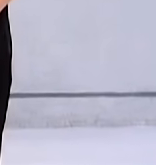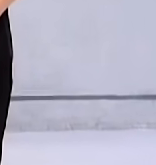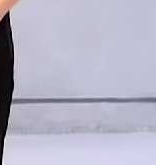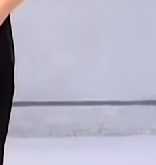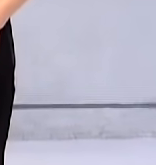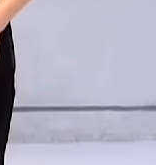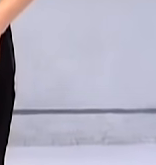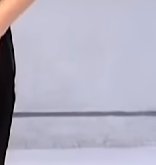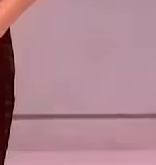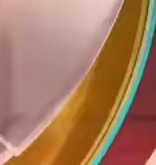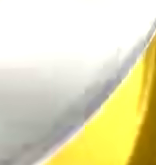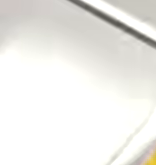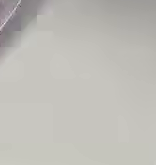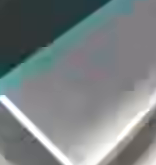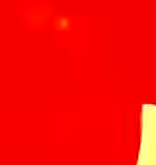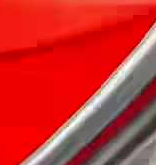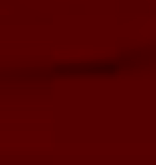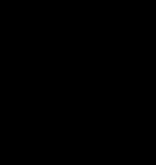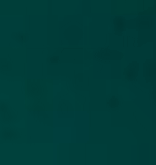State of the Nation.